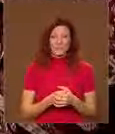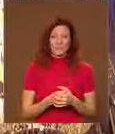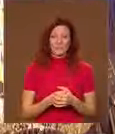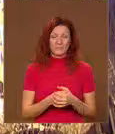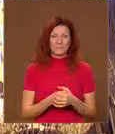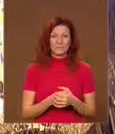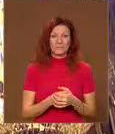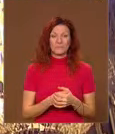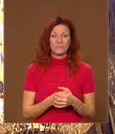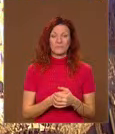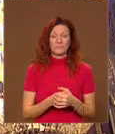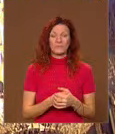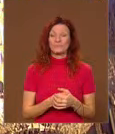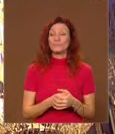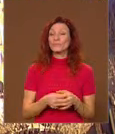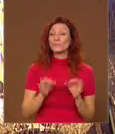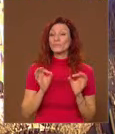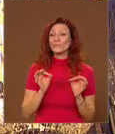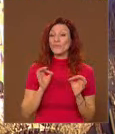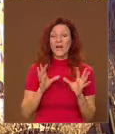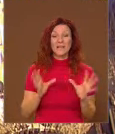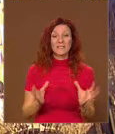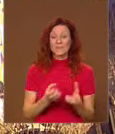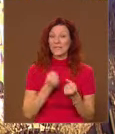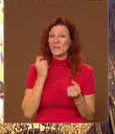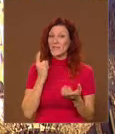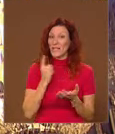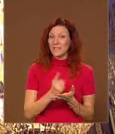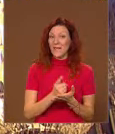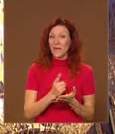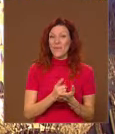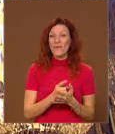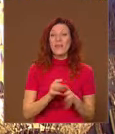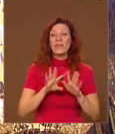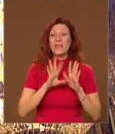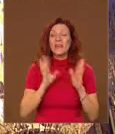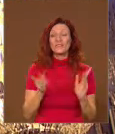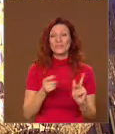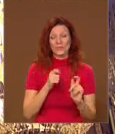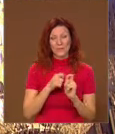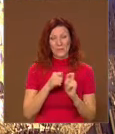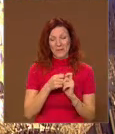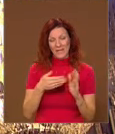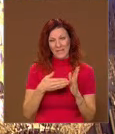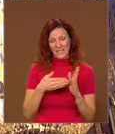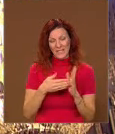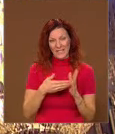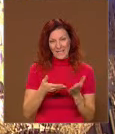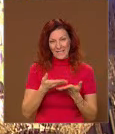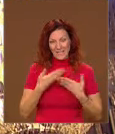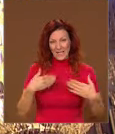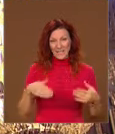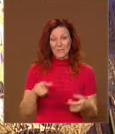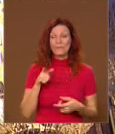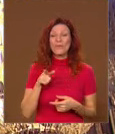И тъй като възпоменаваме тая спасителна заповед, и всичко извършено за нас, кръста, гроба. Сега чуваме